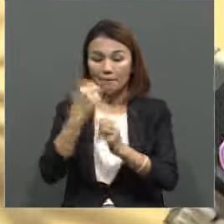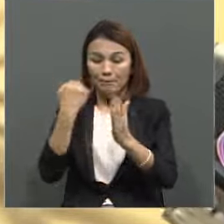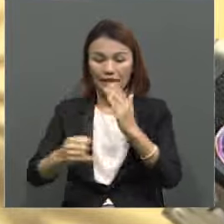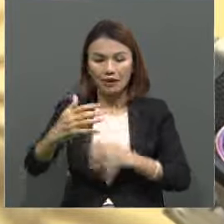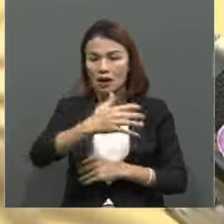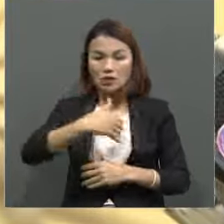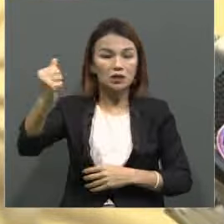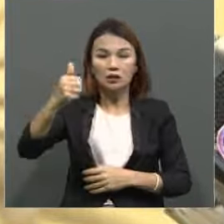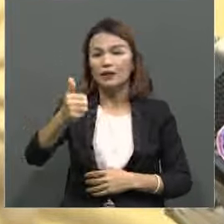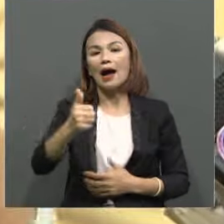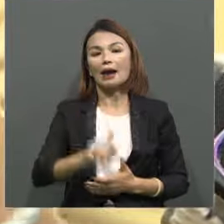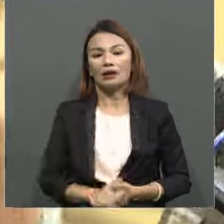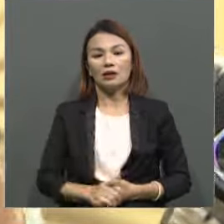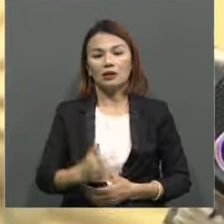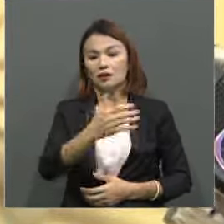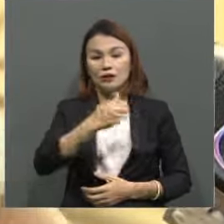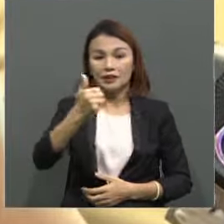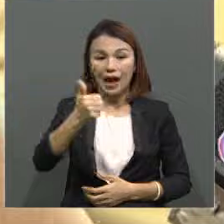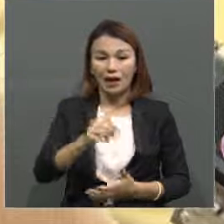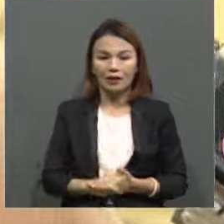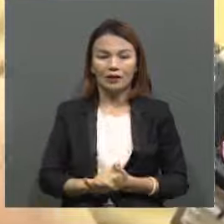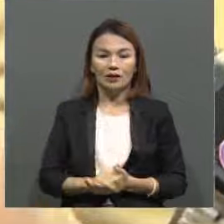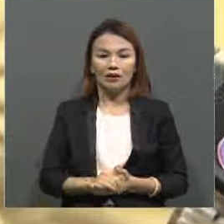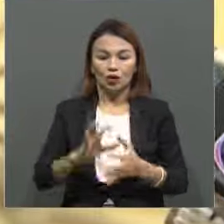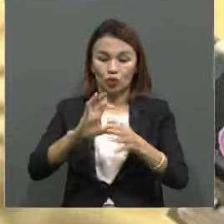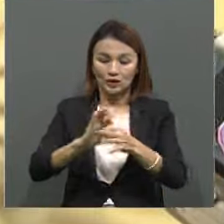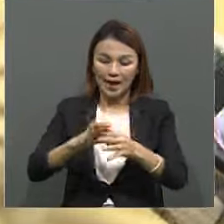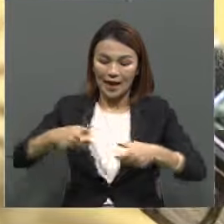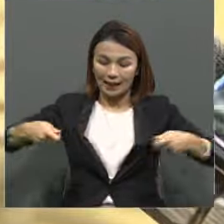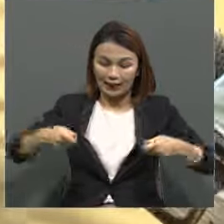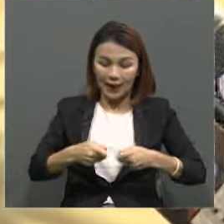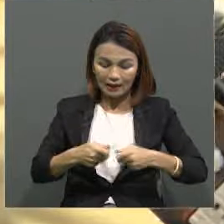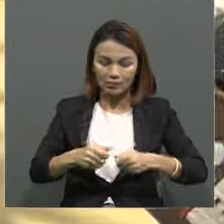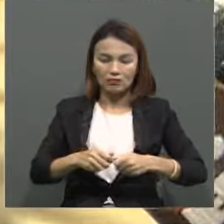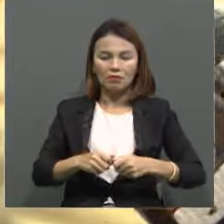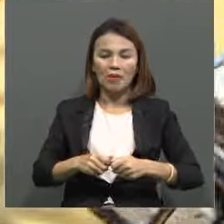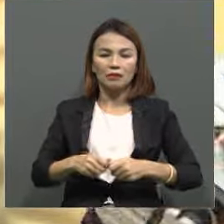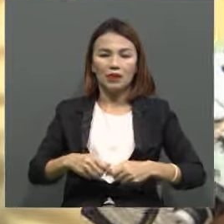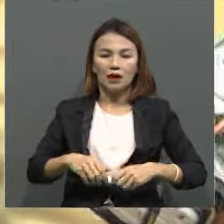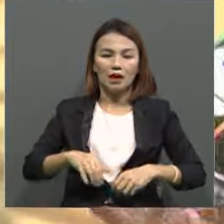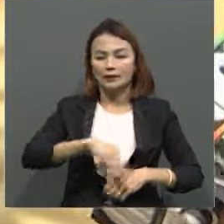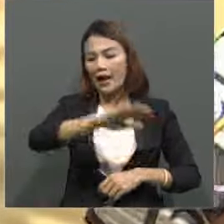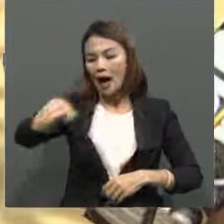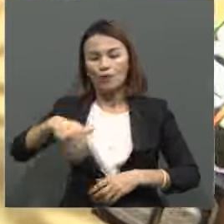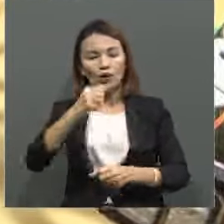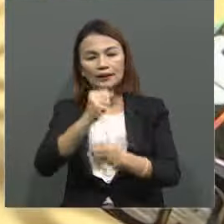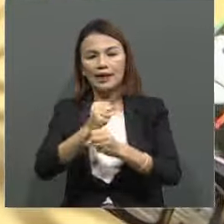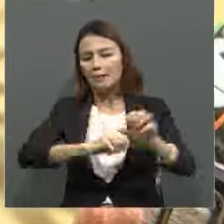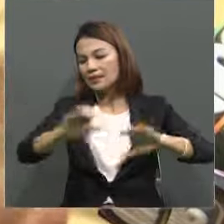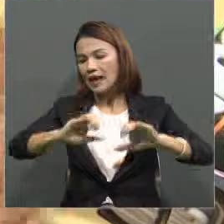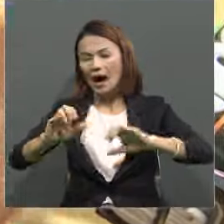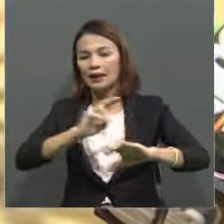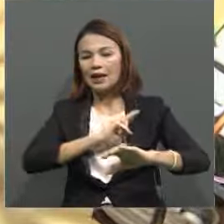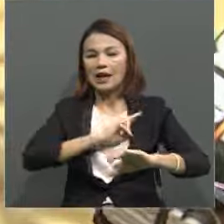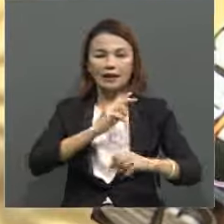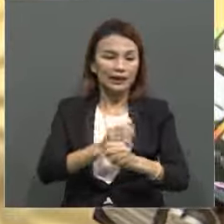ารถยึดได้ทันทีเลยตัดกุญแจเข้าไปในแผงเราได้ทันทีแล้วทำทุกอย่างกับแผงเราได้เลยใน